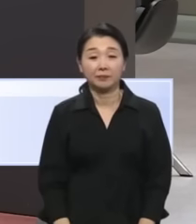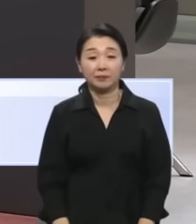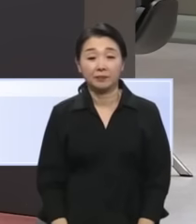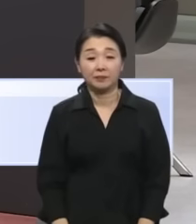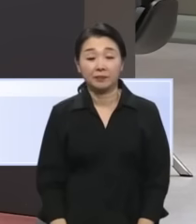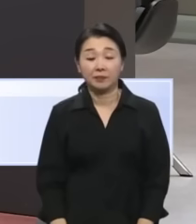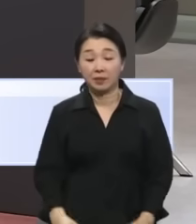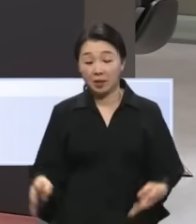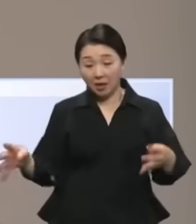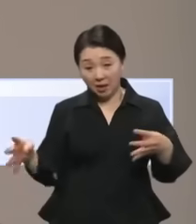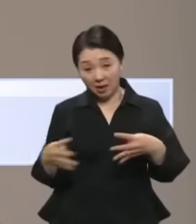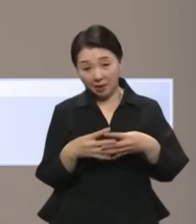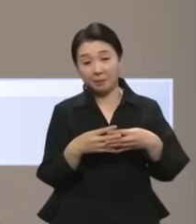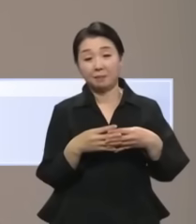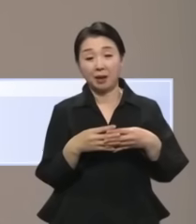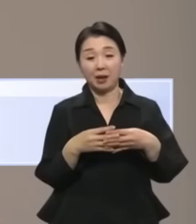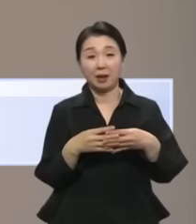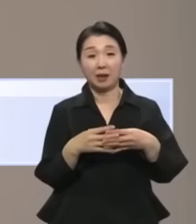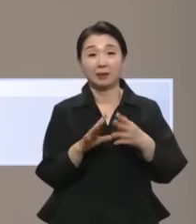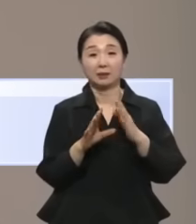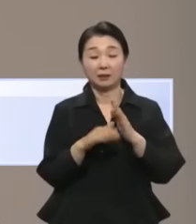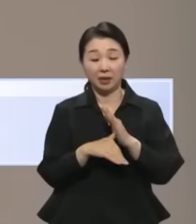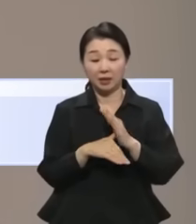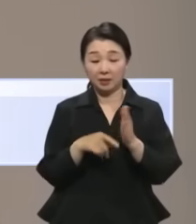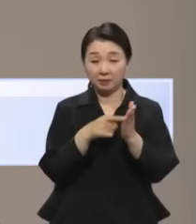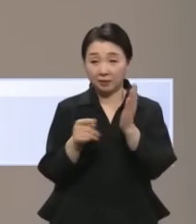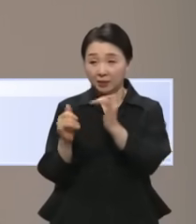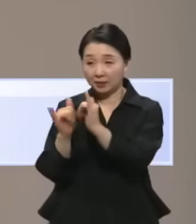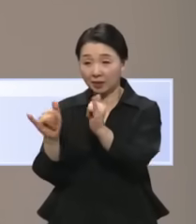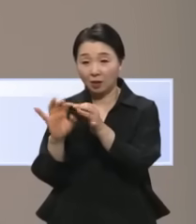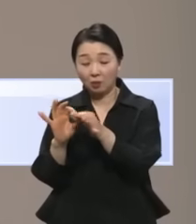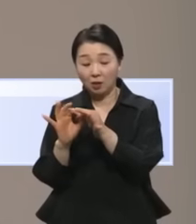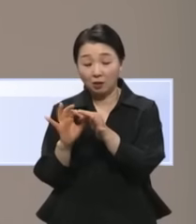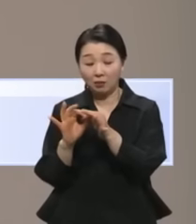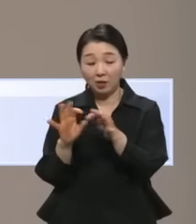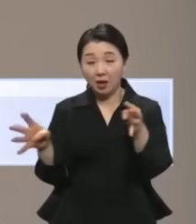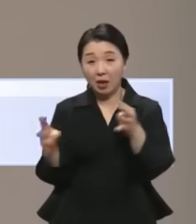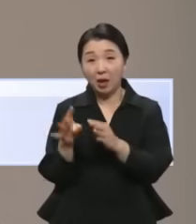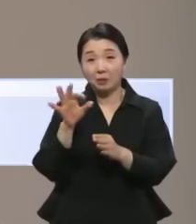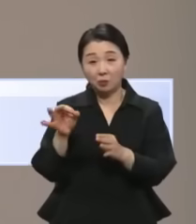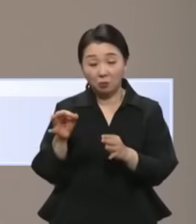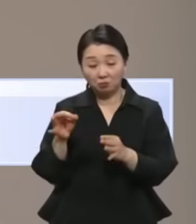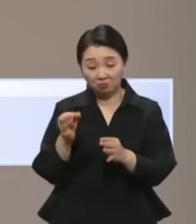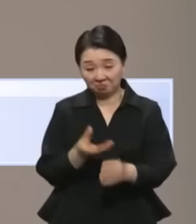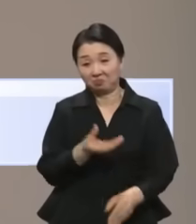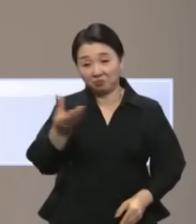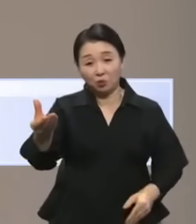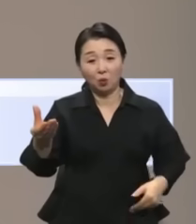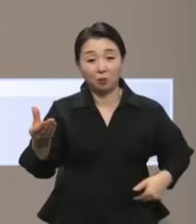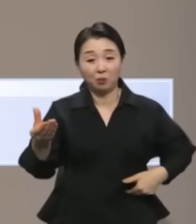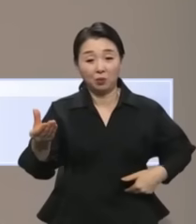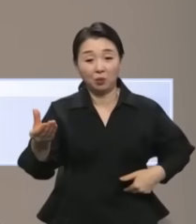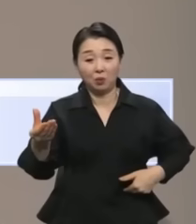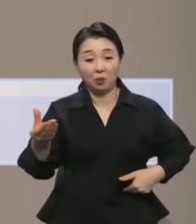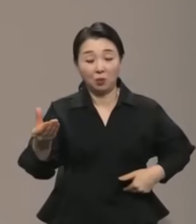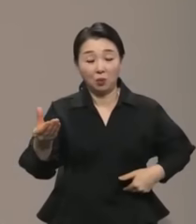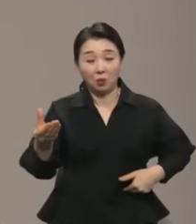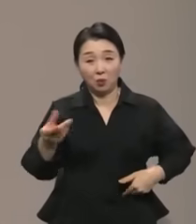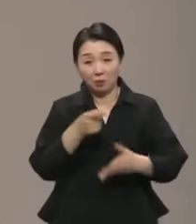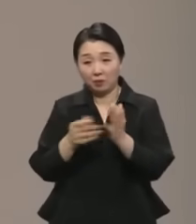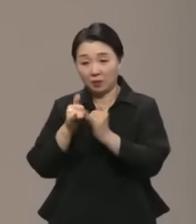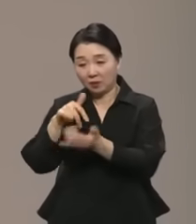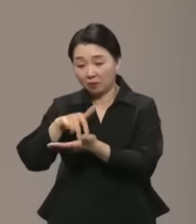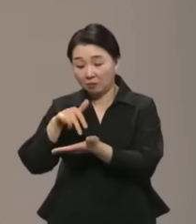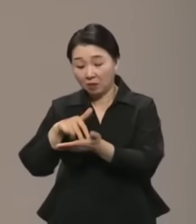합의가 되면 그 합의 그 피해자와 관련돼서 합의금을 서로 이제 주고 주게 되는데요 실제로 피해자 입장에서